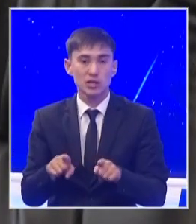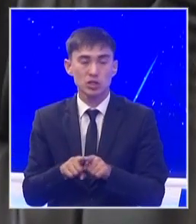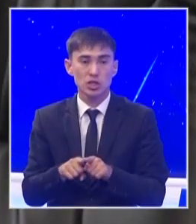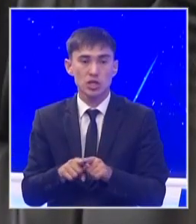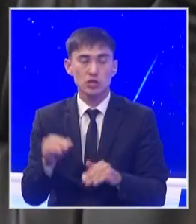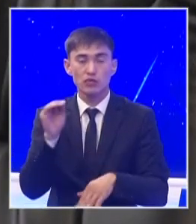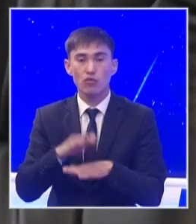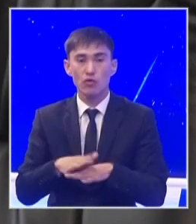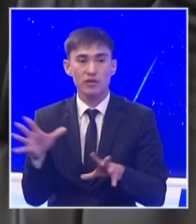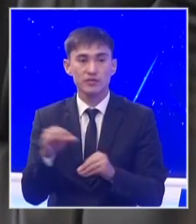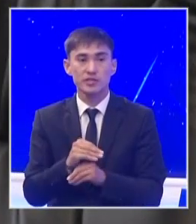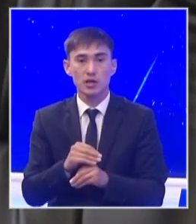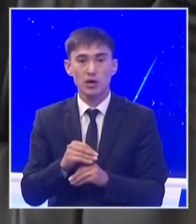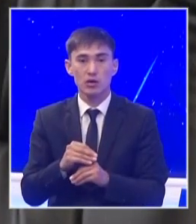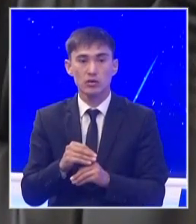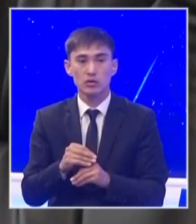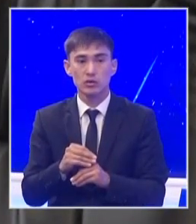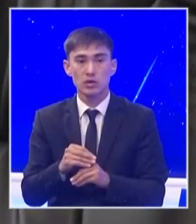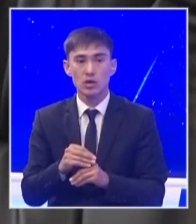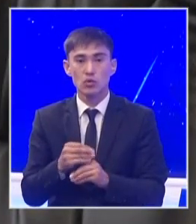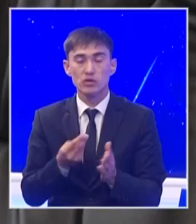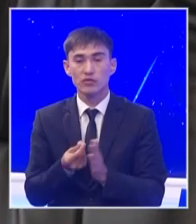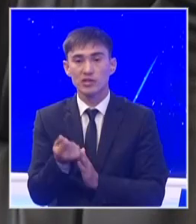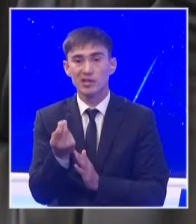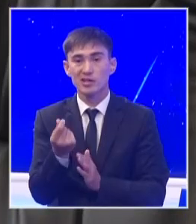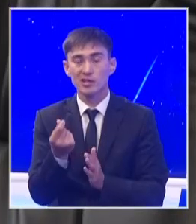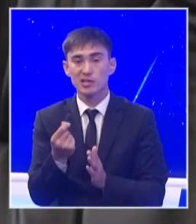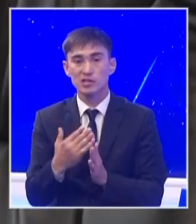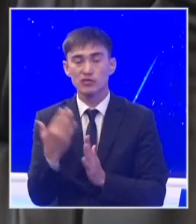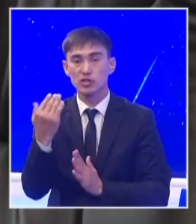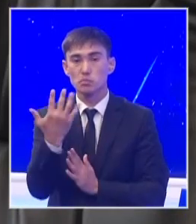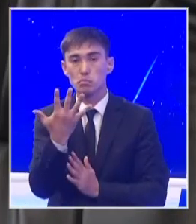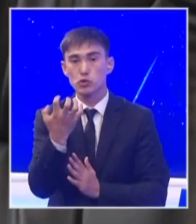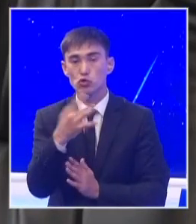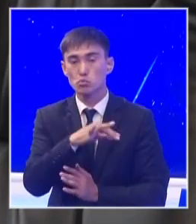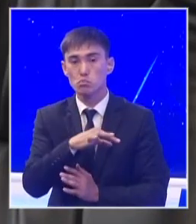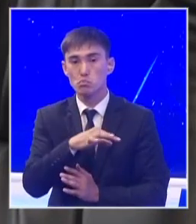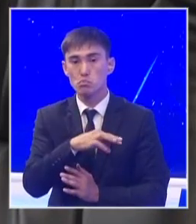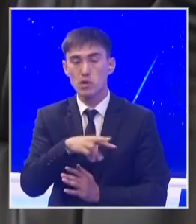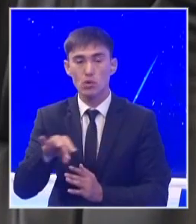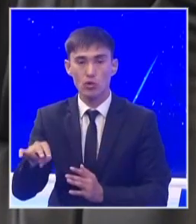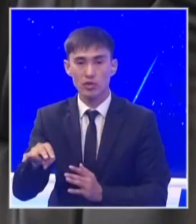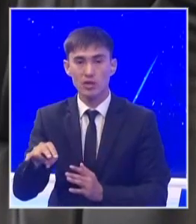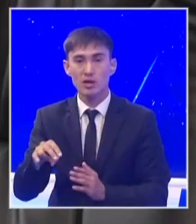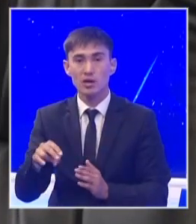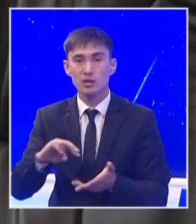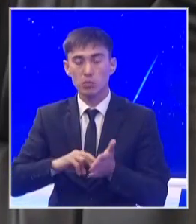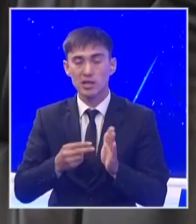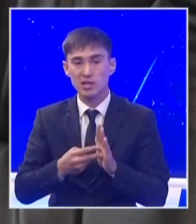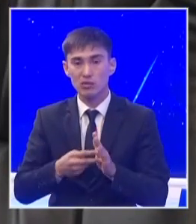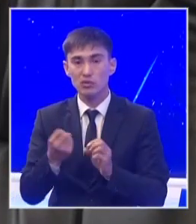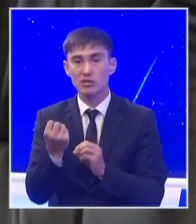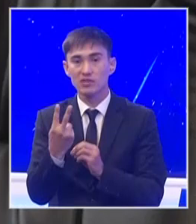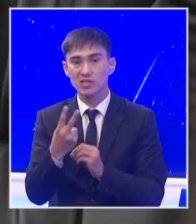из фонда «Всеобуча» у нас выделены деньги свыше 500 миллионов. Это планируется охватить 12